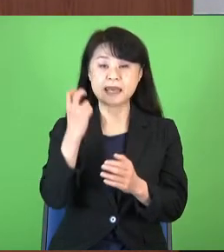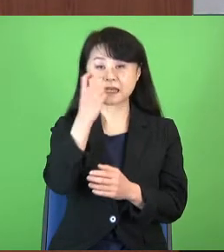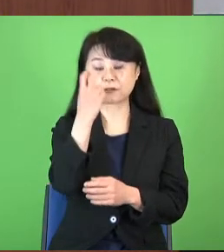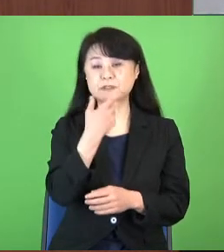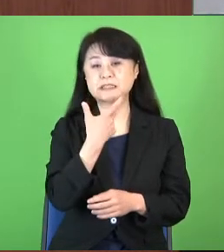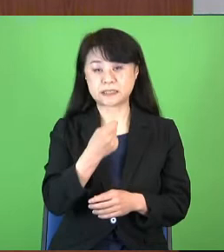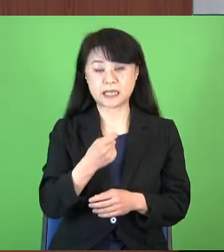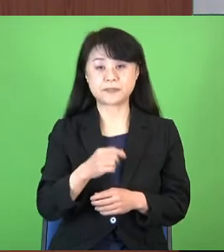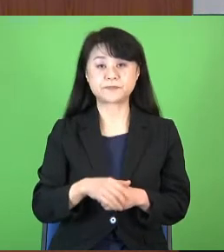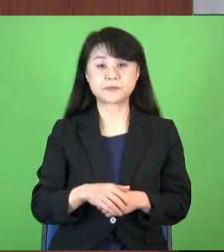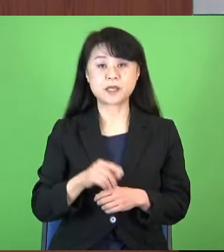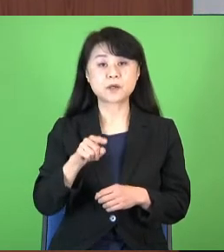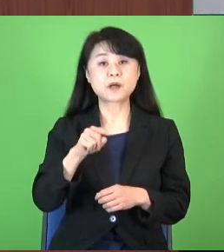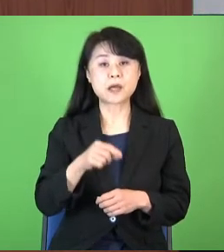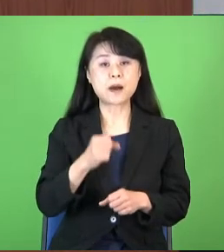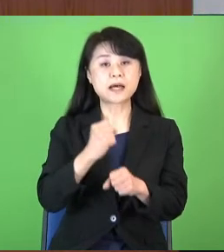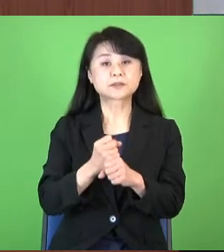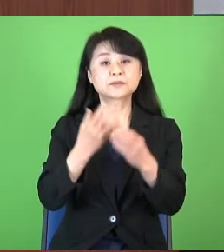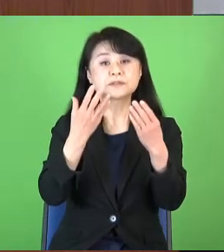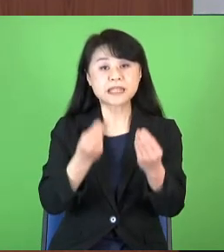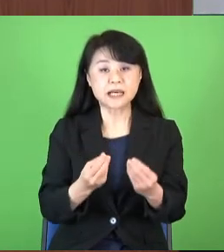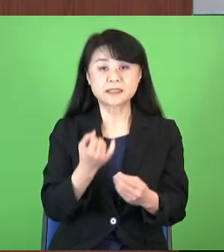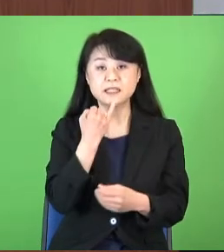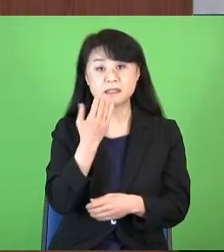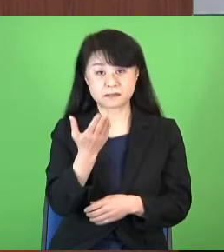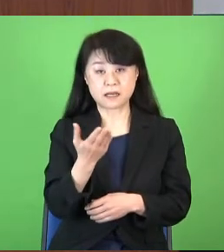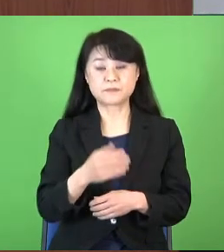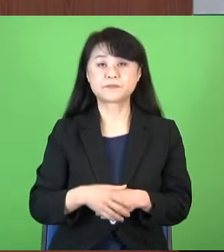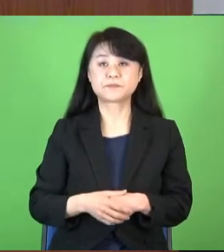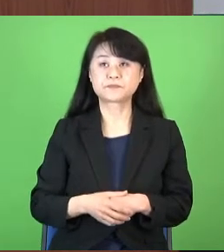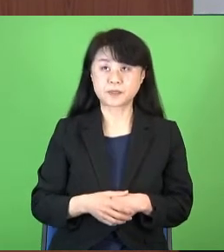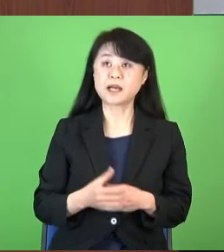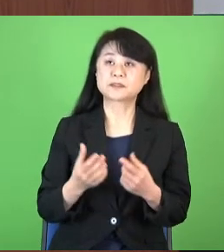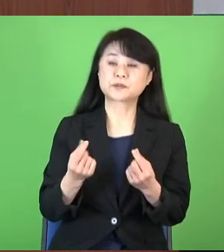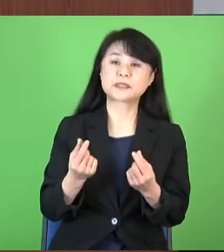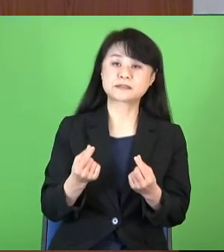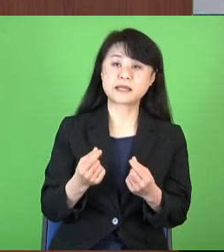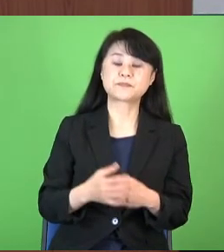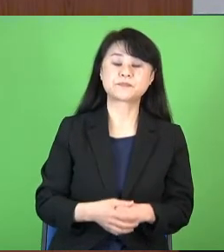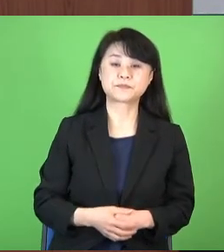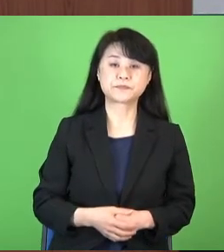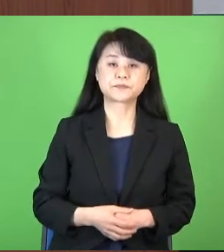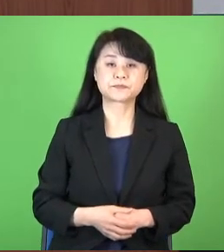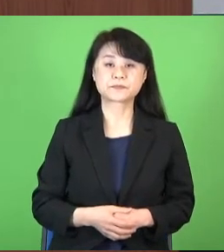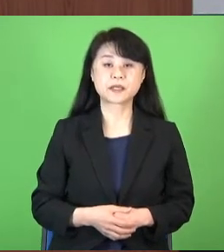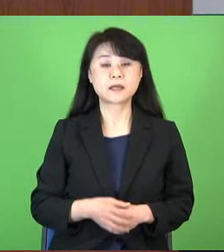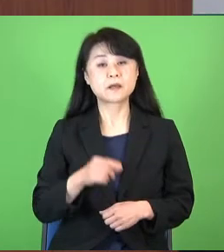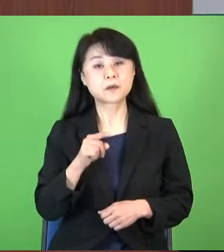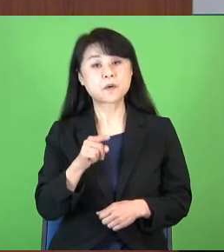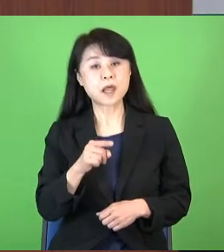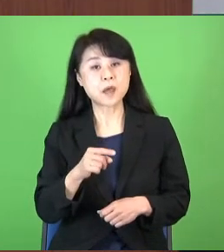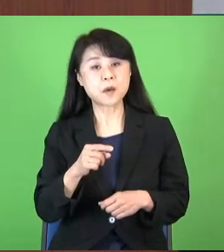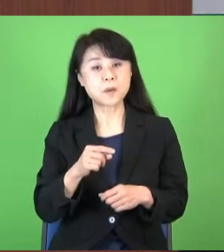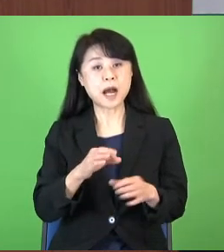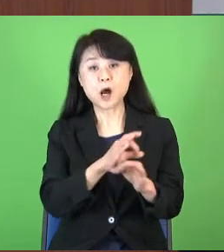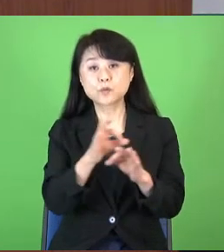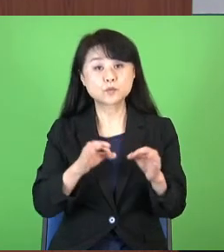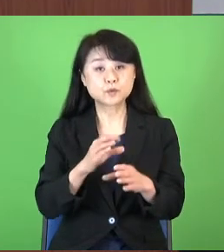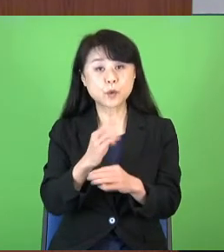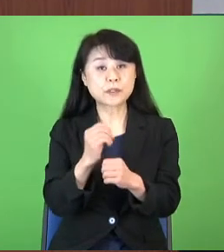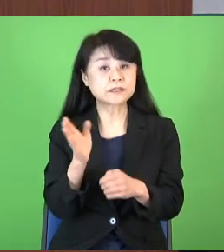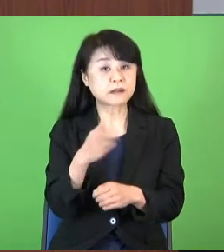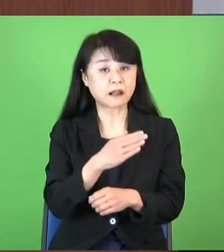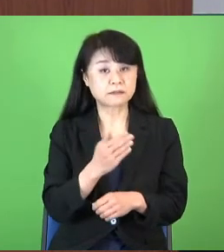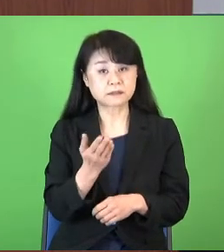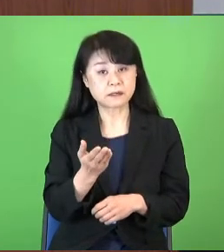てほしいんですがこれも作られたということでよろしいんですかねそうですねでオレはあの位置から運用っていうふうなこと